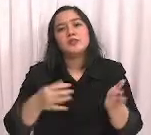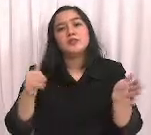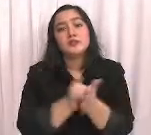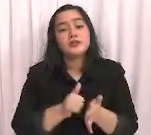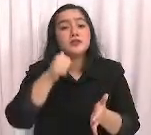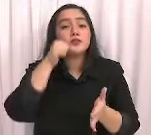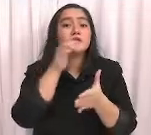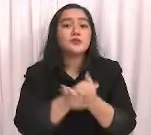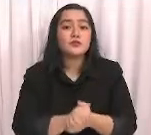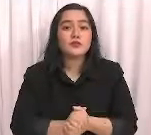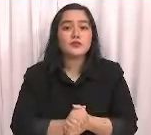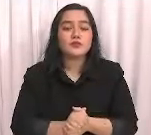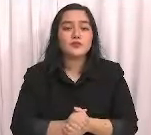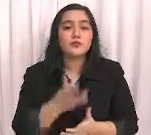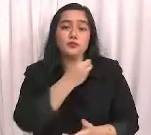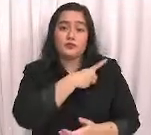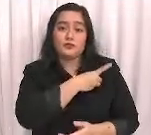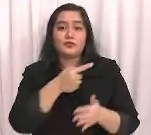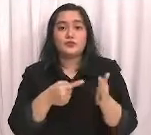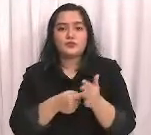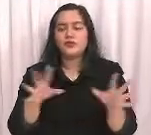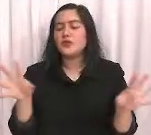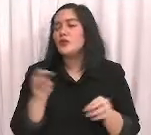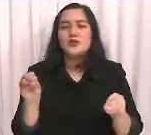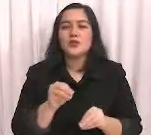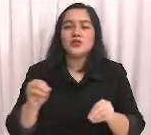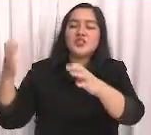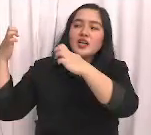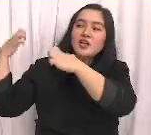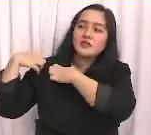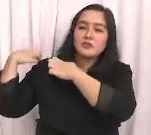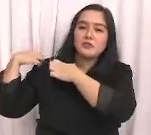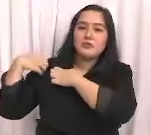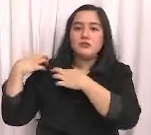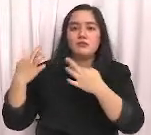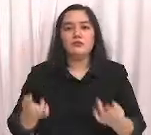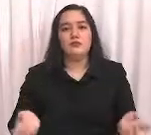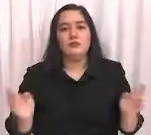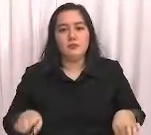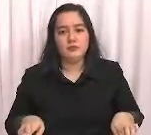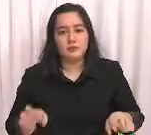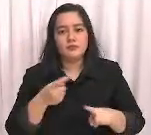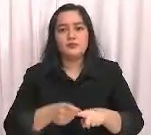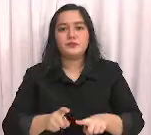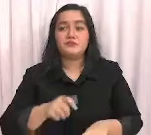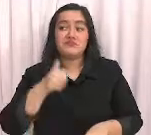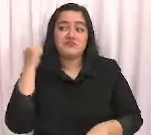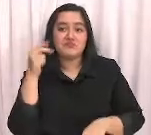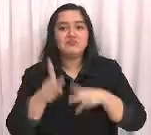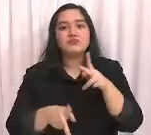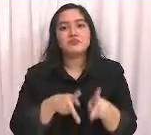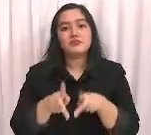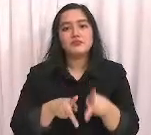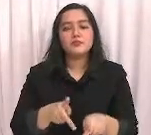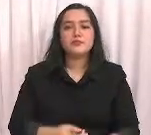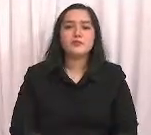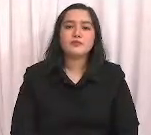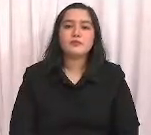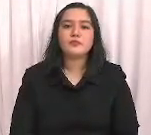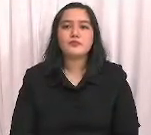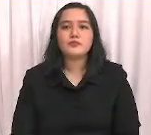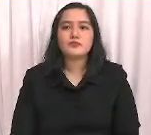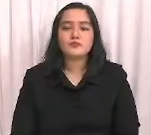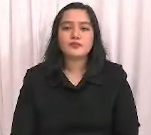ito without expecting anything in return. Okay? Now, minsan kapatid, ito ang